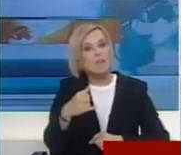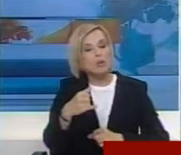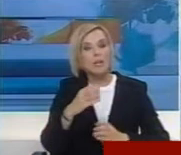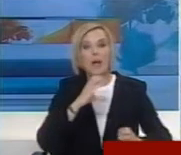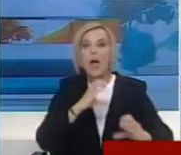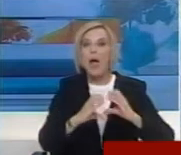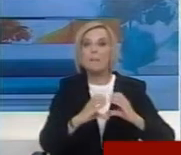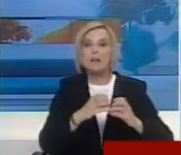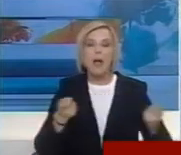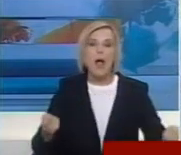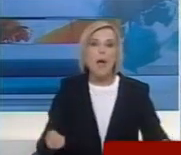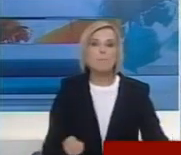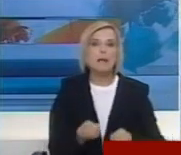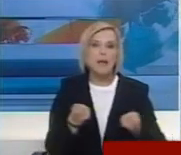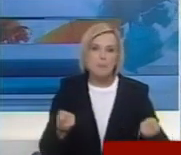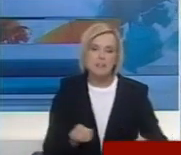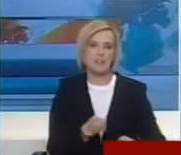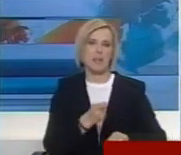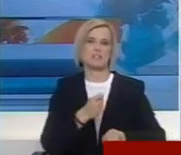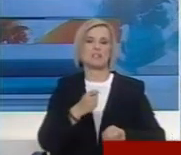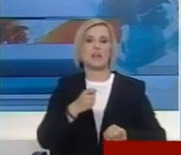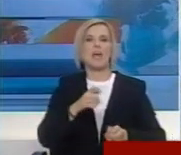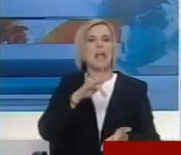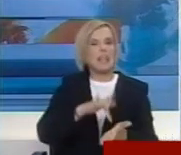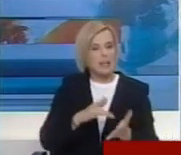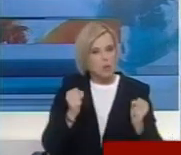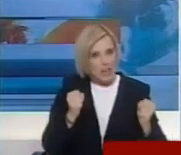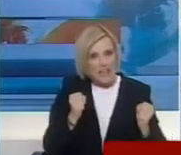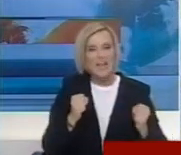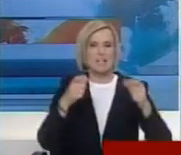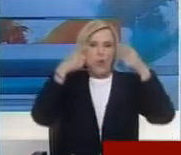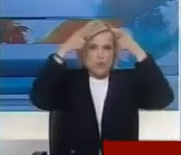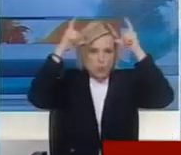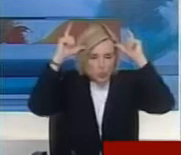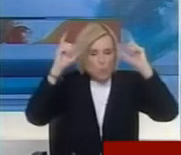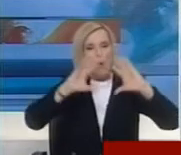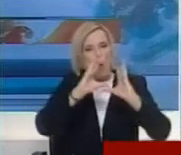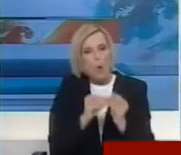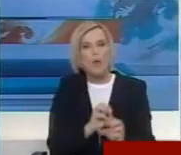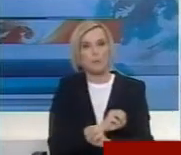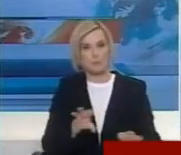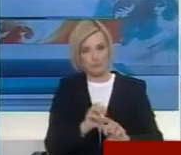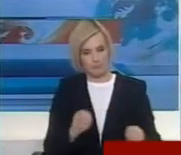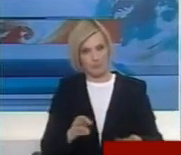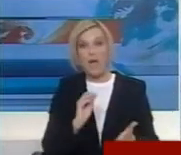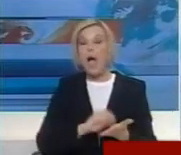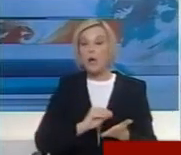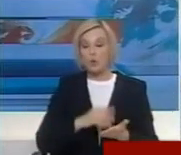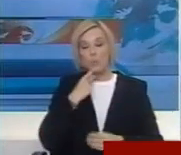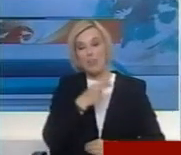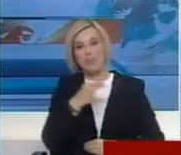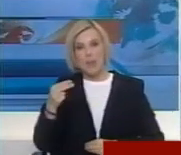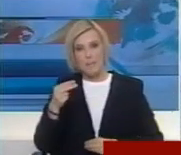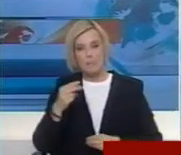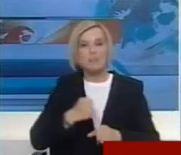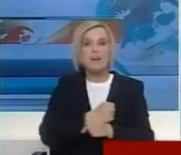για επαγγελματίες υγείας νοσοκομείων και κέντρων υγείας. Σχετικά με τη χρήση της χλωροκίνης, θα ήθελα